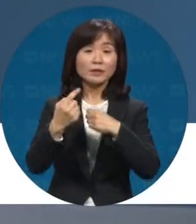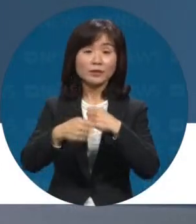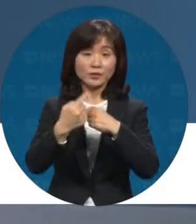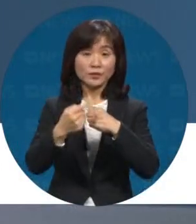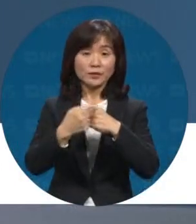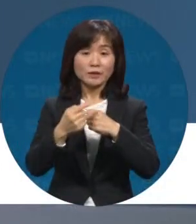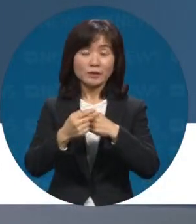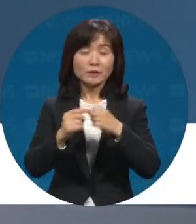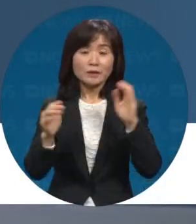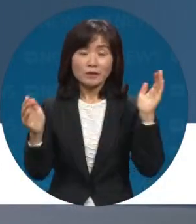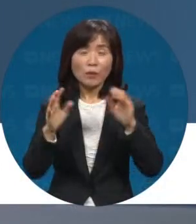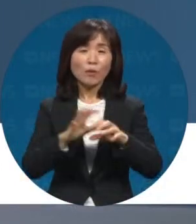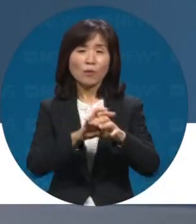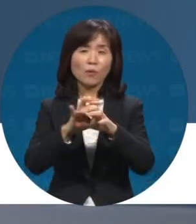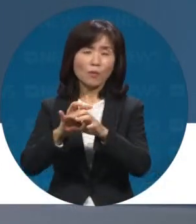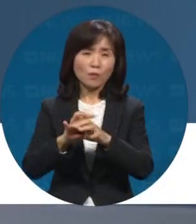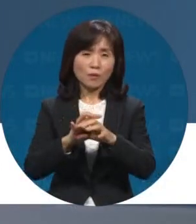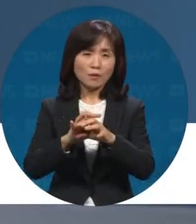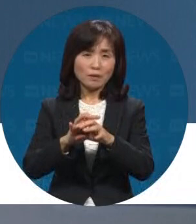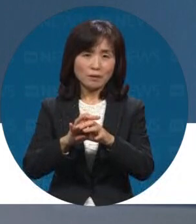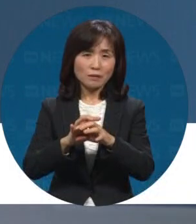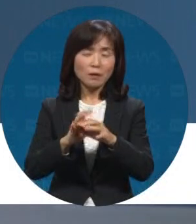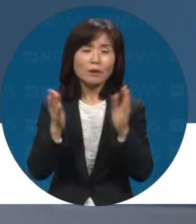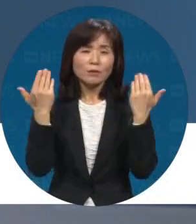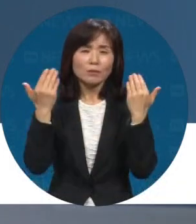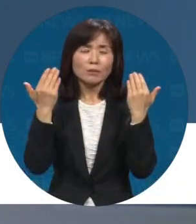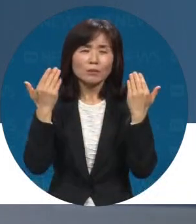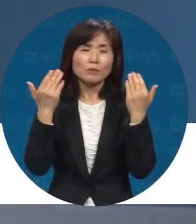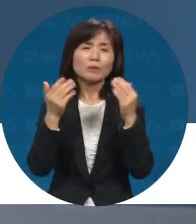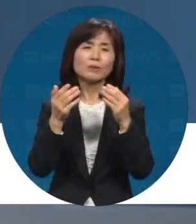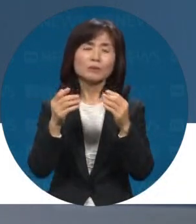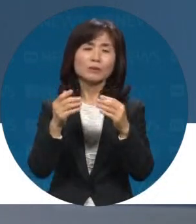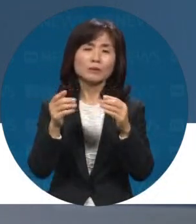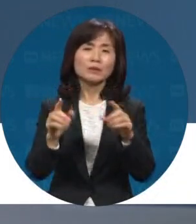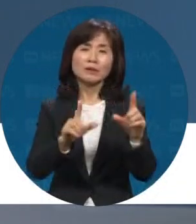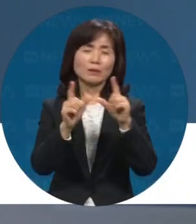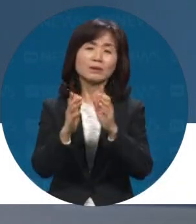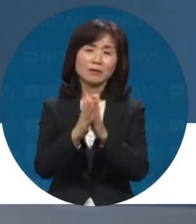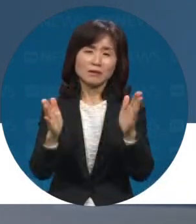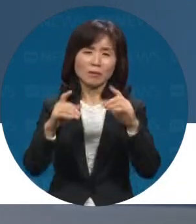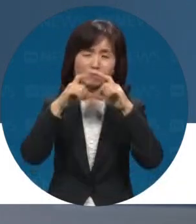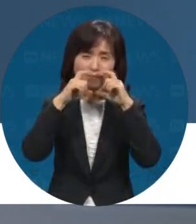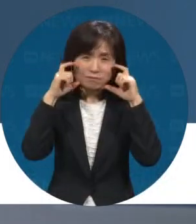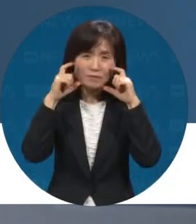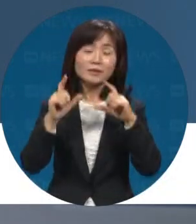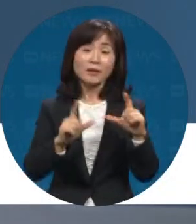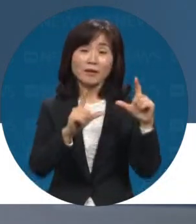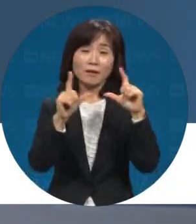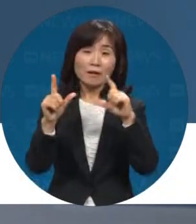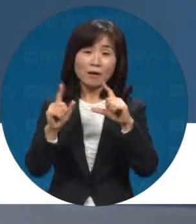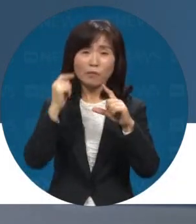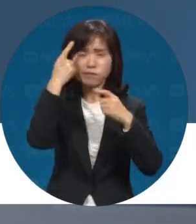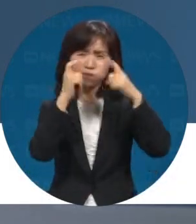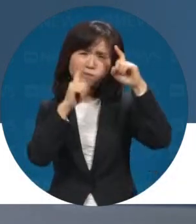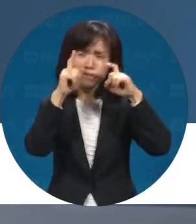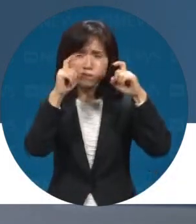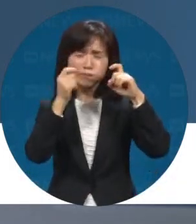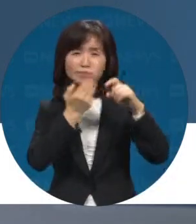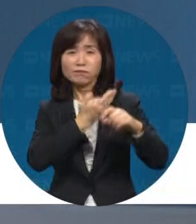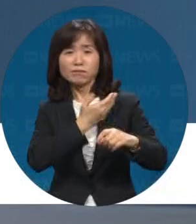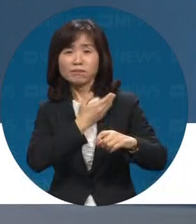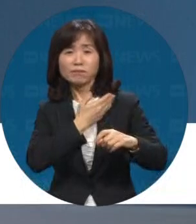아이들은 코로나 상황에서 학교생활을 시작한 아이들이었어요 그래서 마스크를 쓰고 생활하니 표정이 잘 보이지